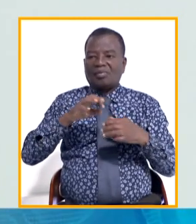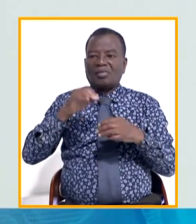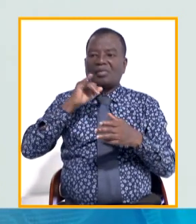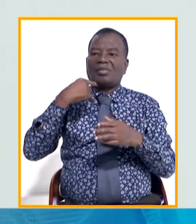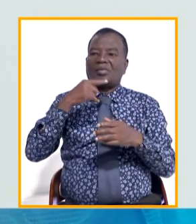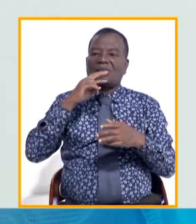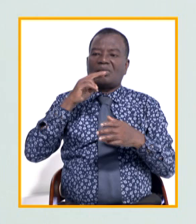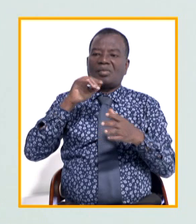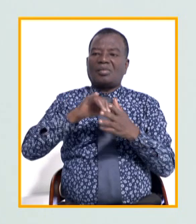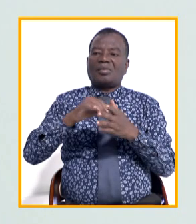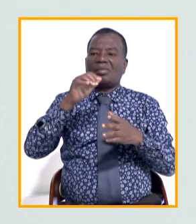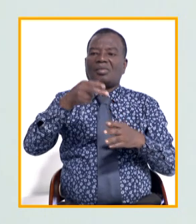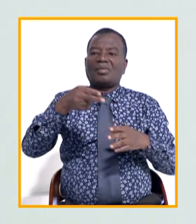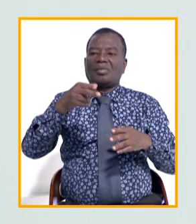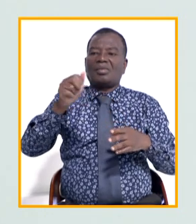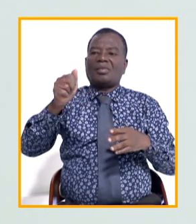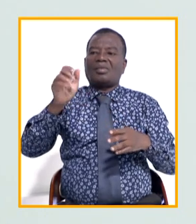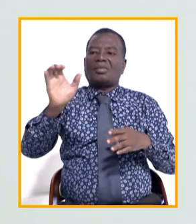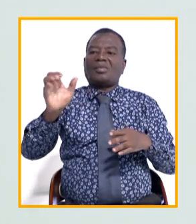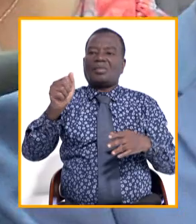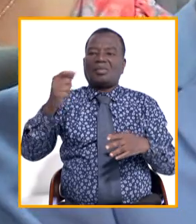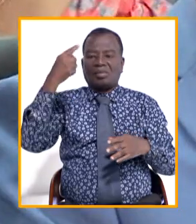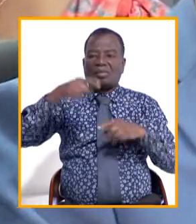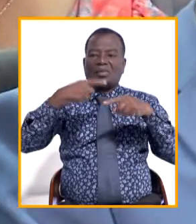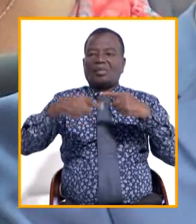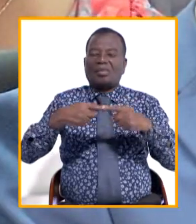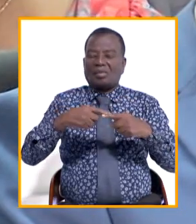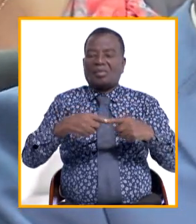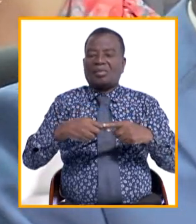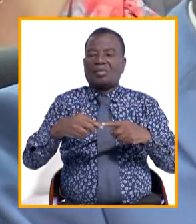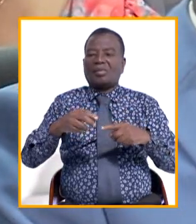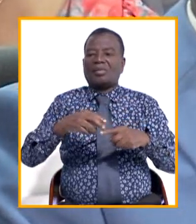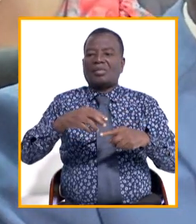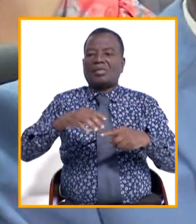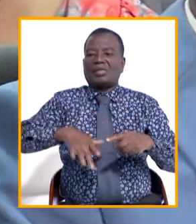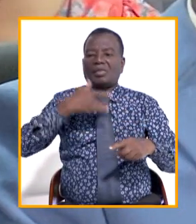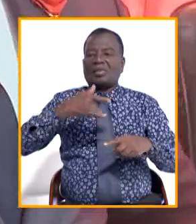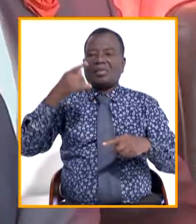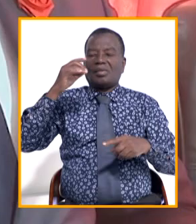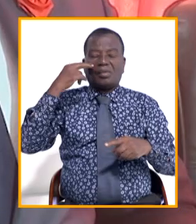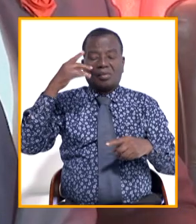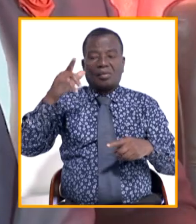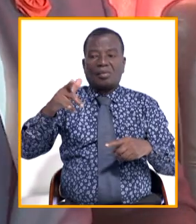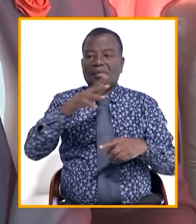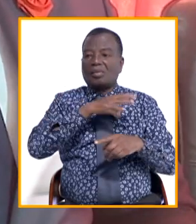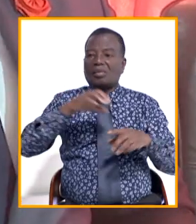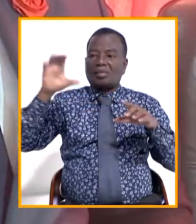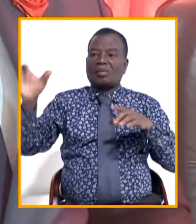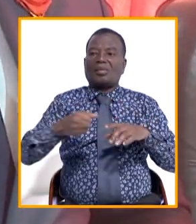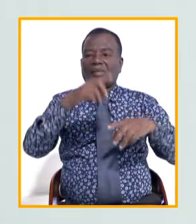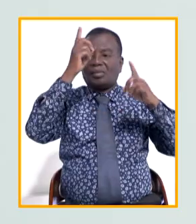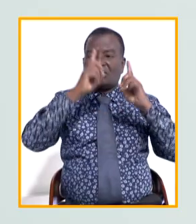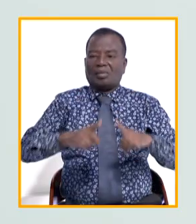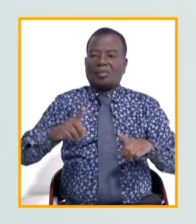période électorale. Missions allant de la sensibilisation des médias audiovisuels pour des élections apaisées à la prise de